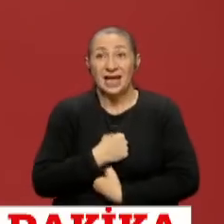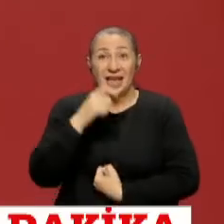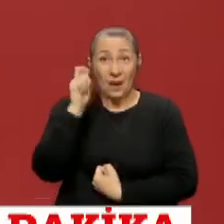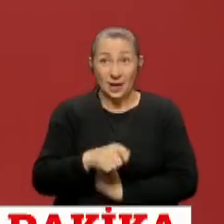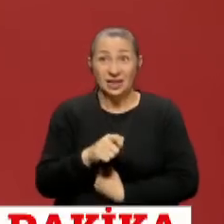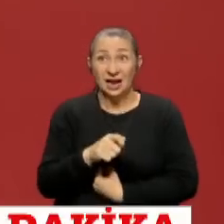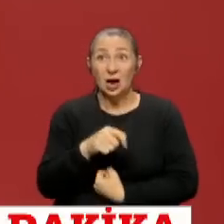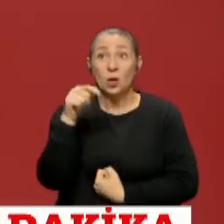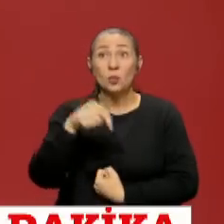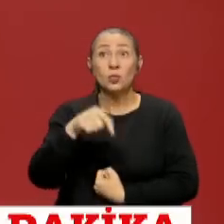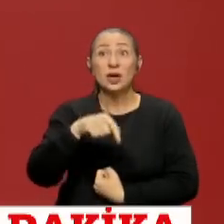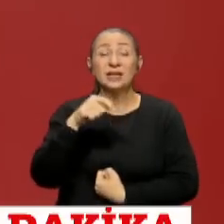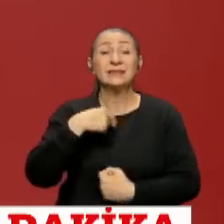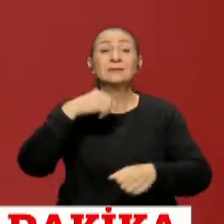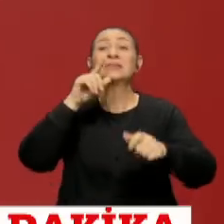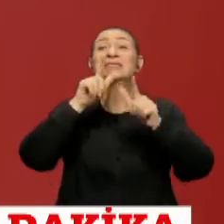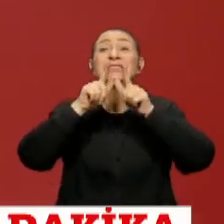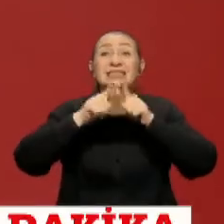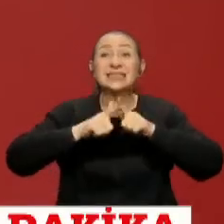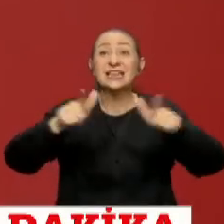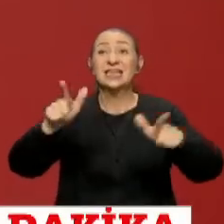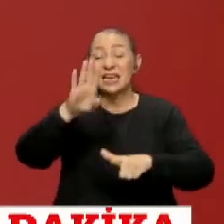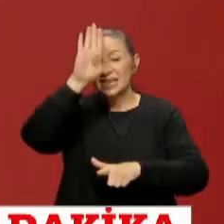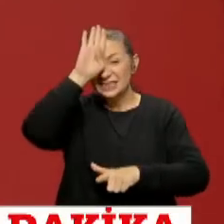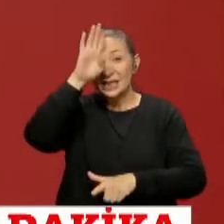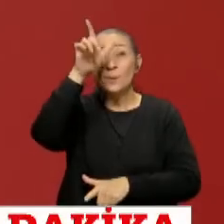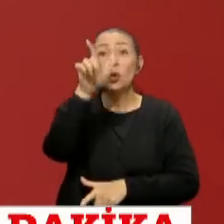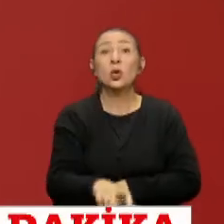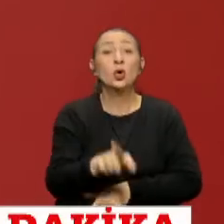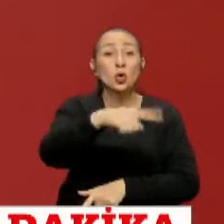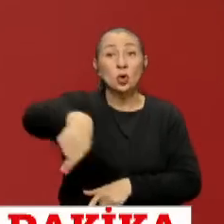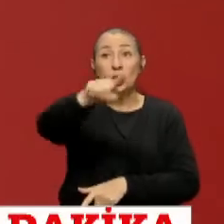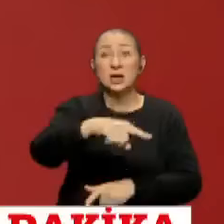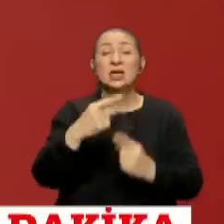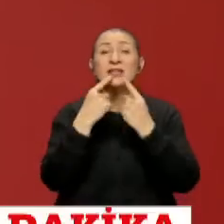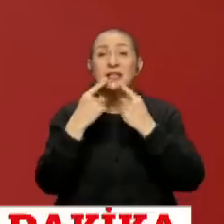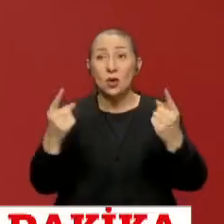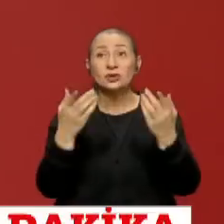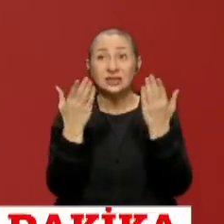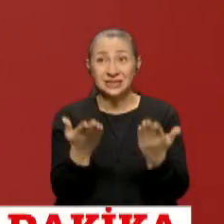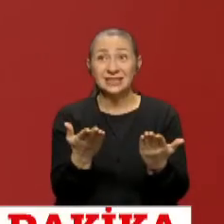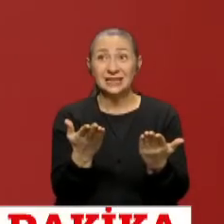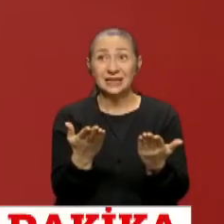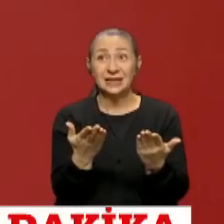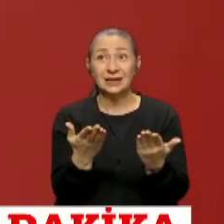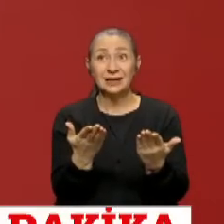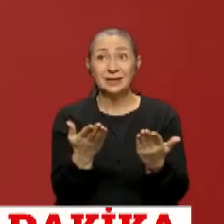saranlara buradan seslenen İstanbullular, diyorsunuz ki